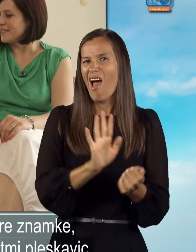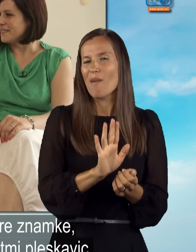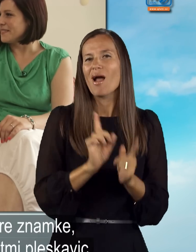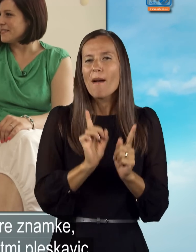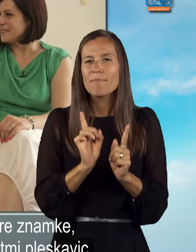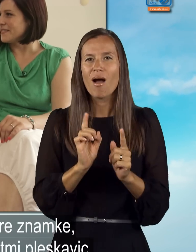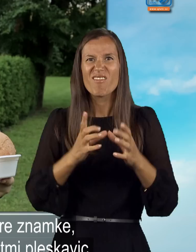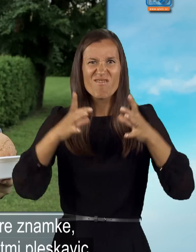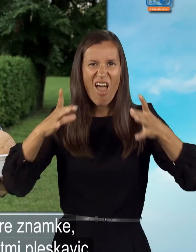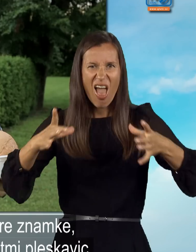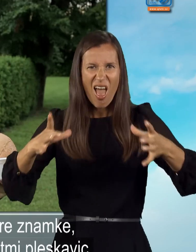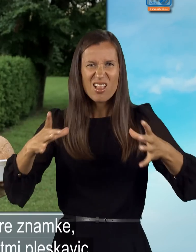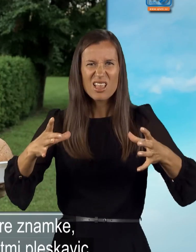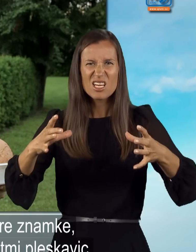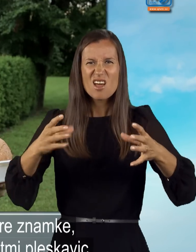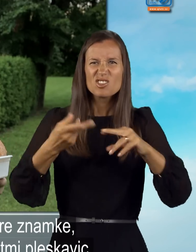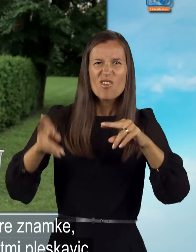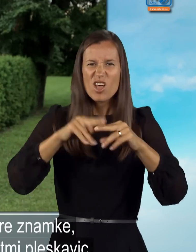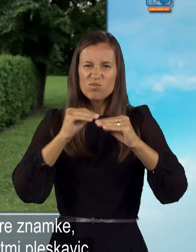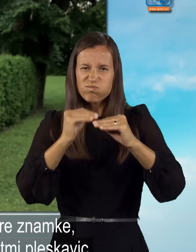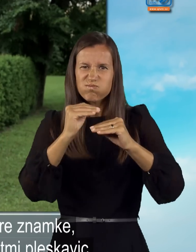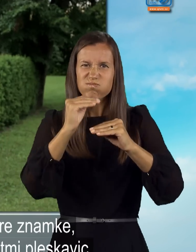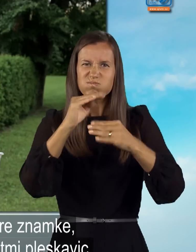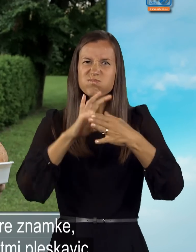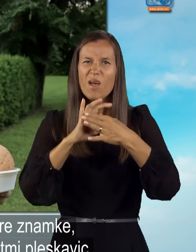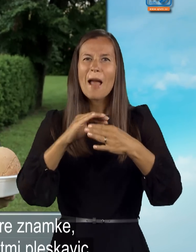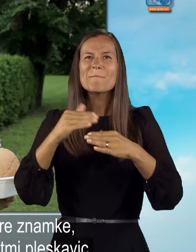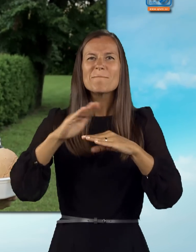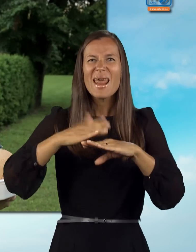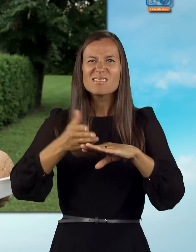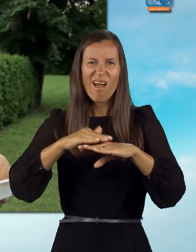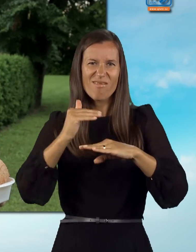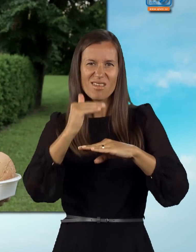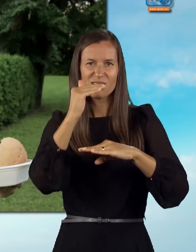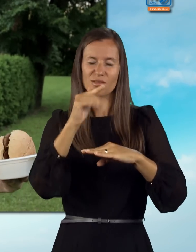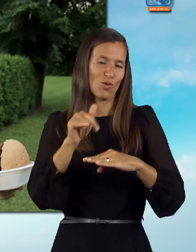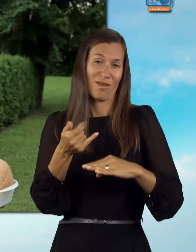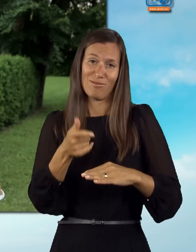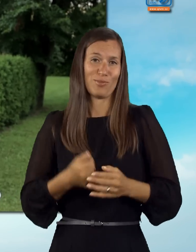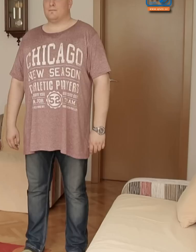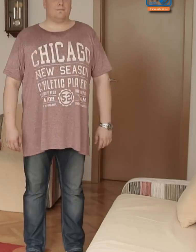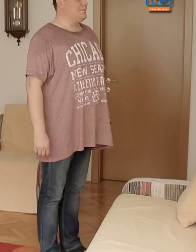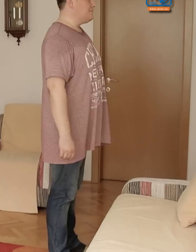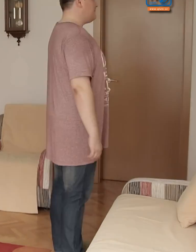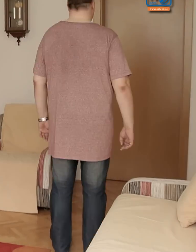ampak velik, z čim več plastmi pleskavic, ne, to je to.